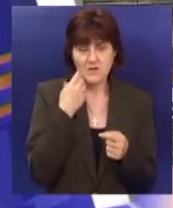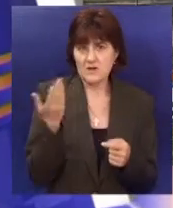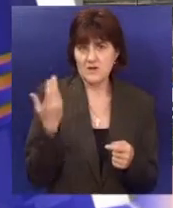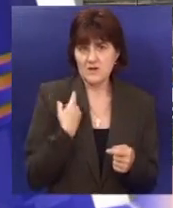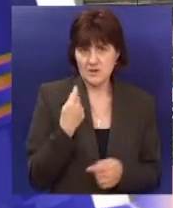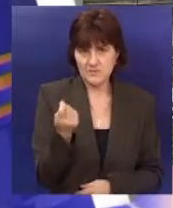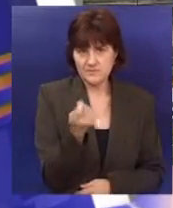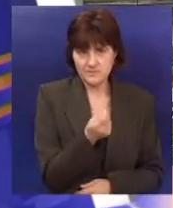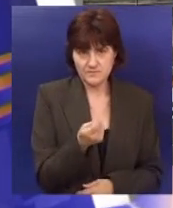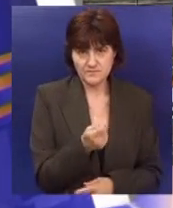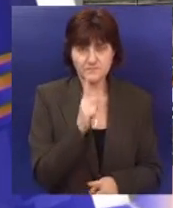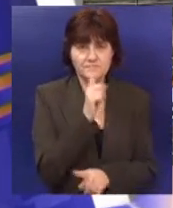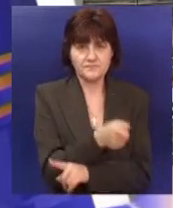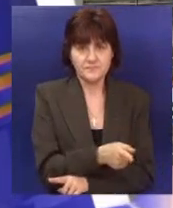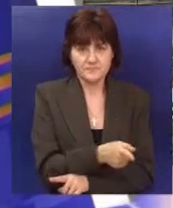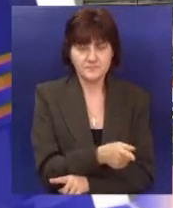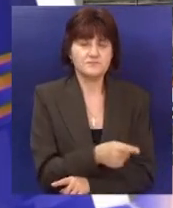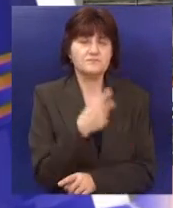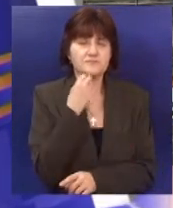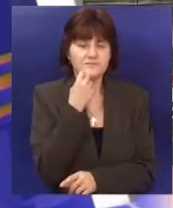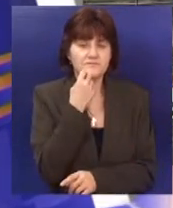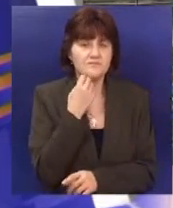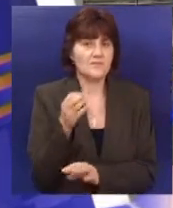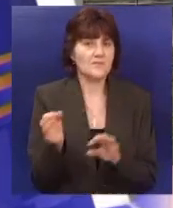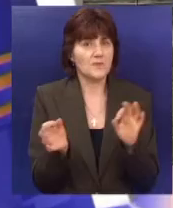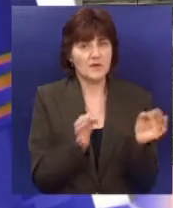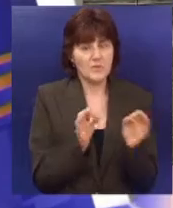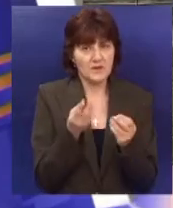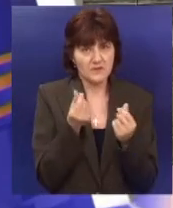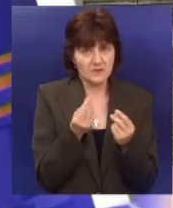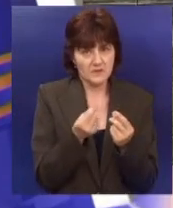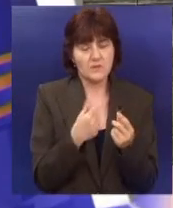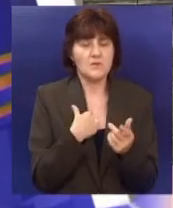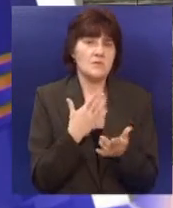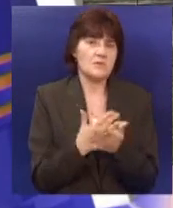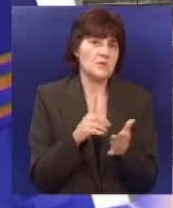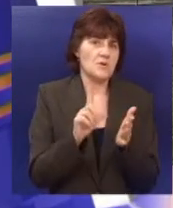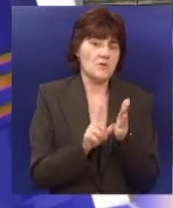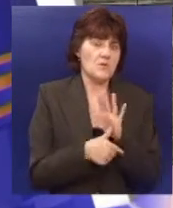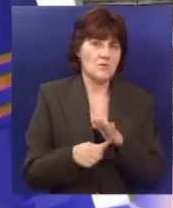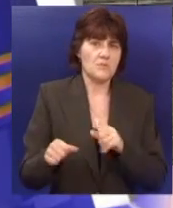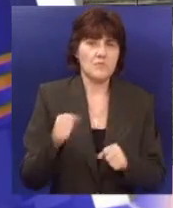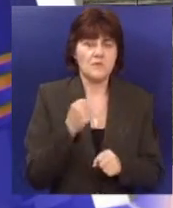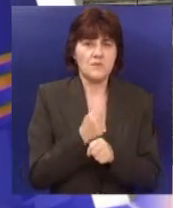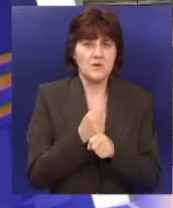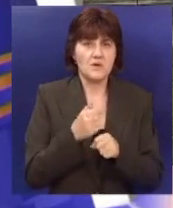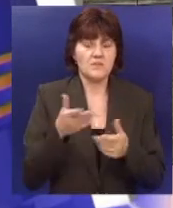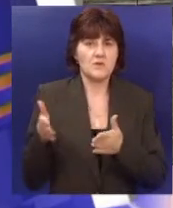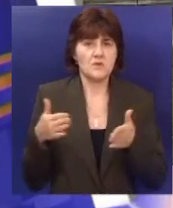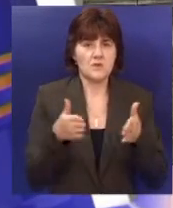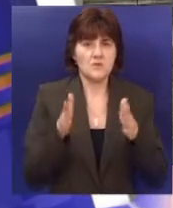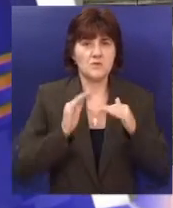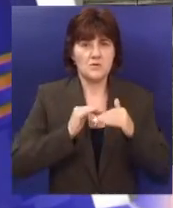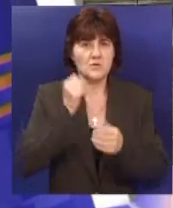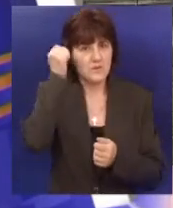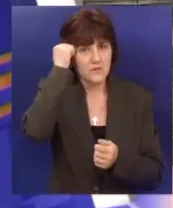svih ostalih javnih preduzeća, naručit ćemo projekat i čim se obezbede sredstva, mi ćemo raditi na tome da uđe u